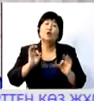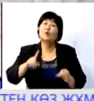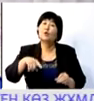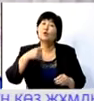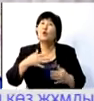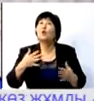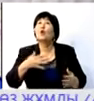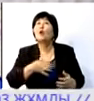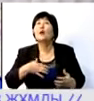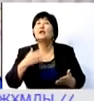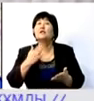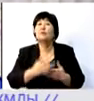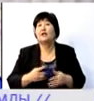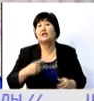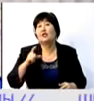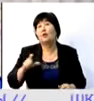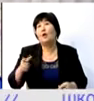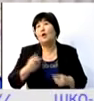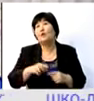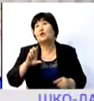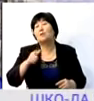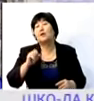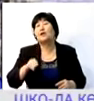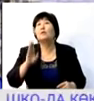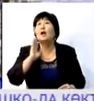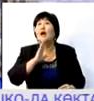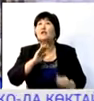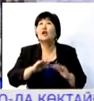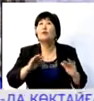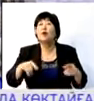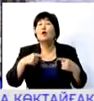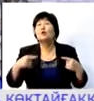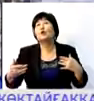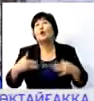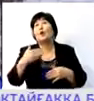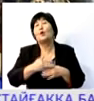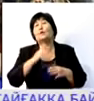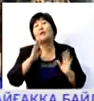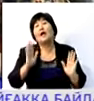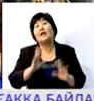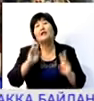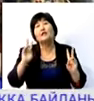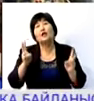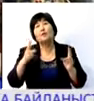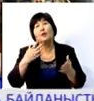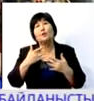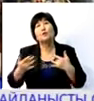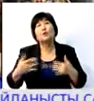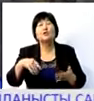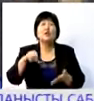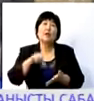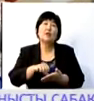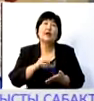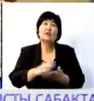үлкен маңызы бар дейді мамандар. Осы орайда Бегмана балабақшасының бүлдіршіндері түрлі қойылымдар қойып, ән айтып, би билеп өз өнерлерін ортаға